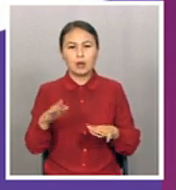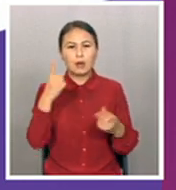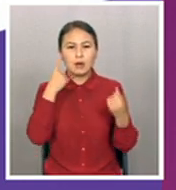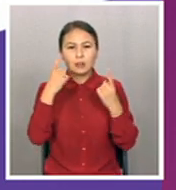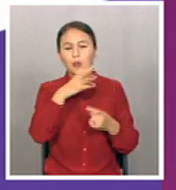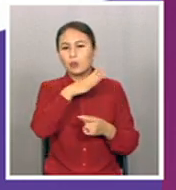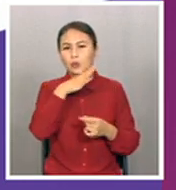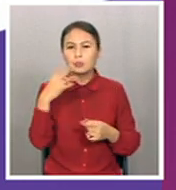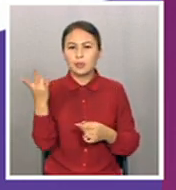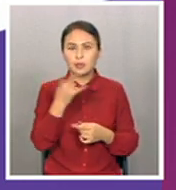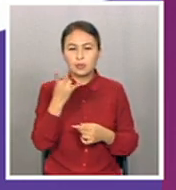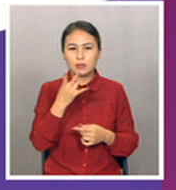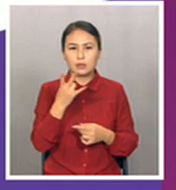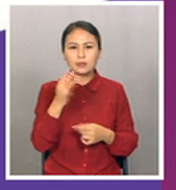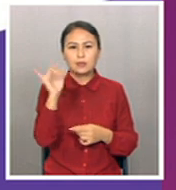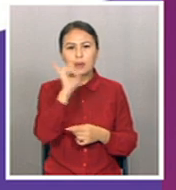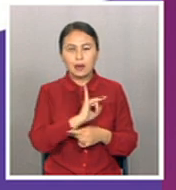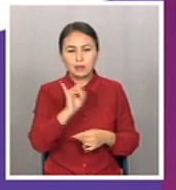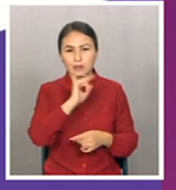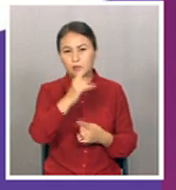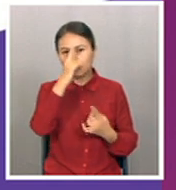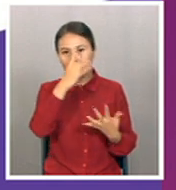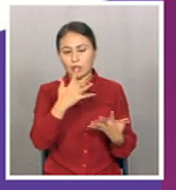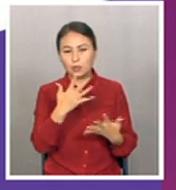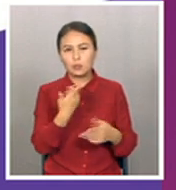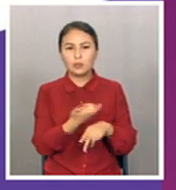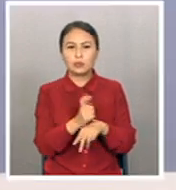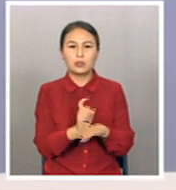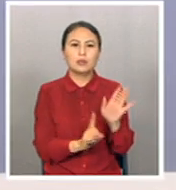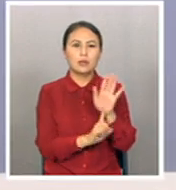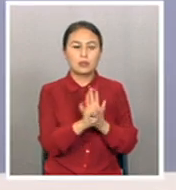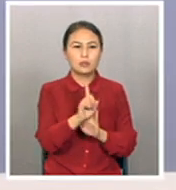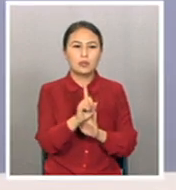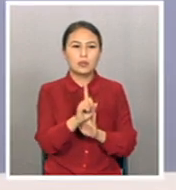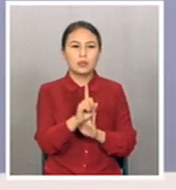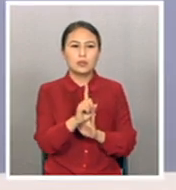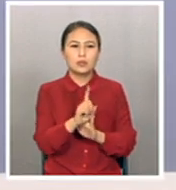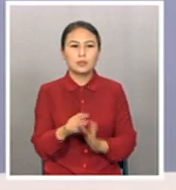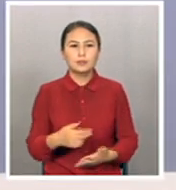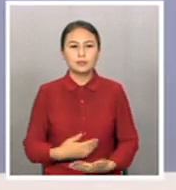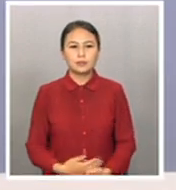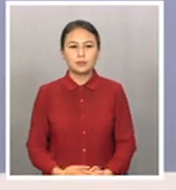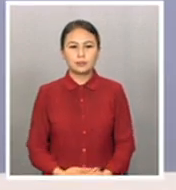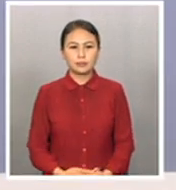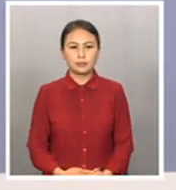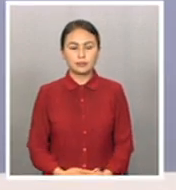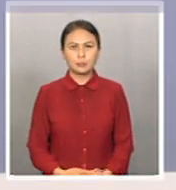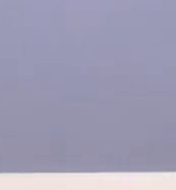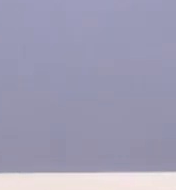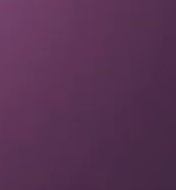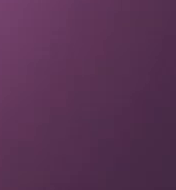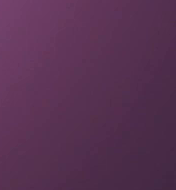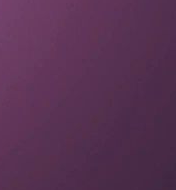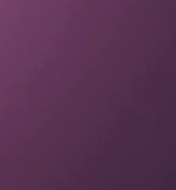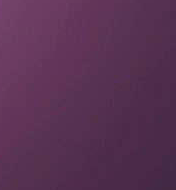білуі тиіс. Тарихты тану ол өлке танудан басталады. Осымен сабағымыз аяқталды. Сау болыңыздар.